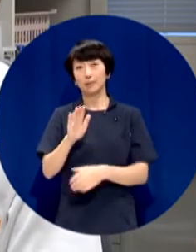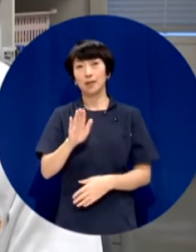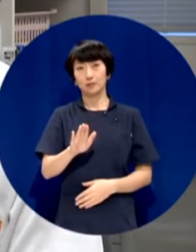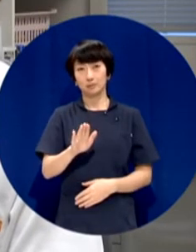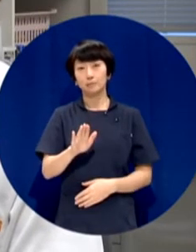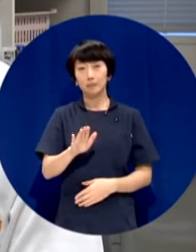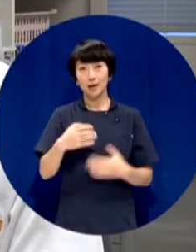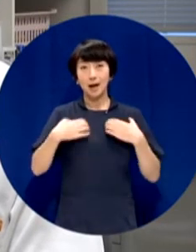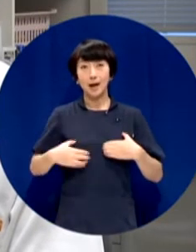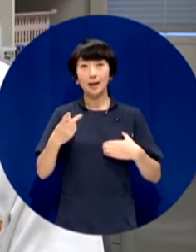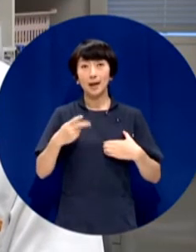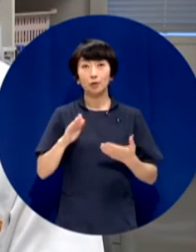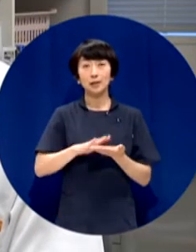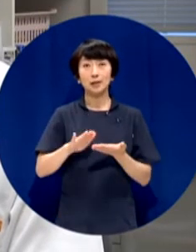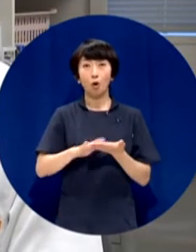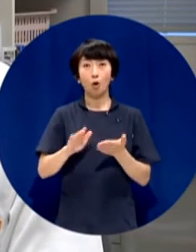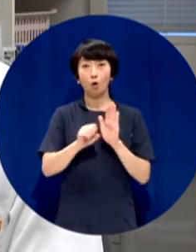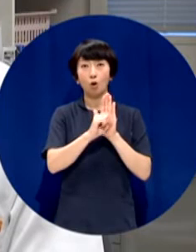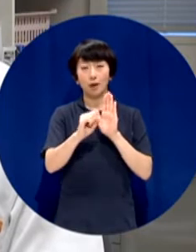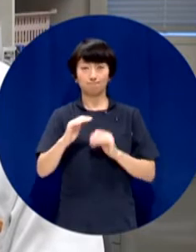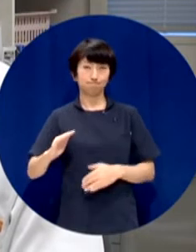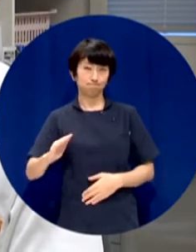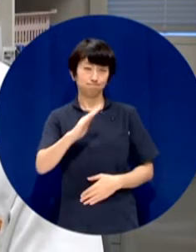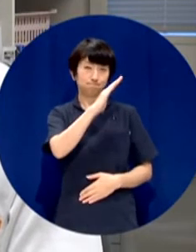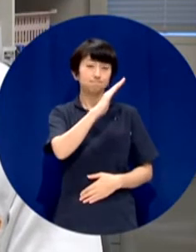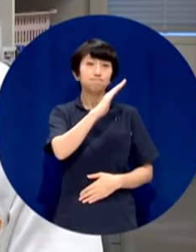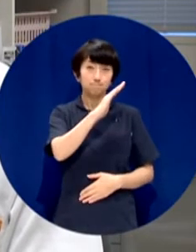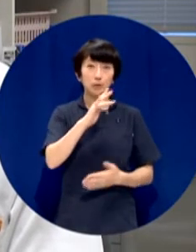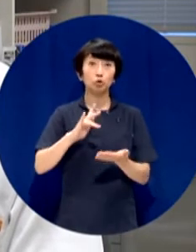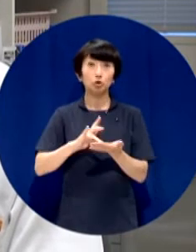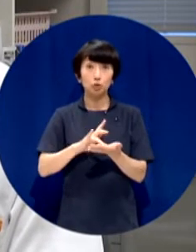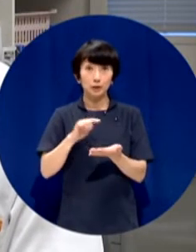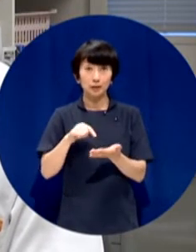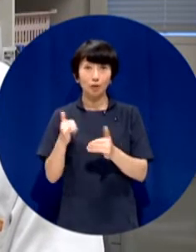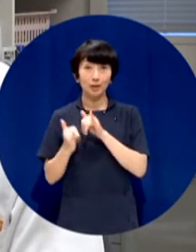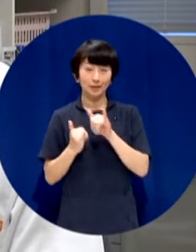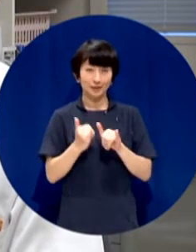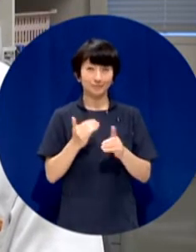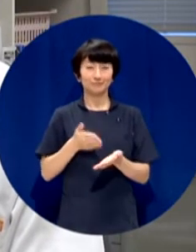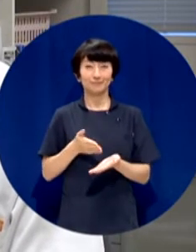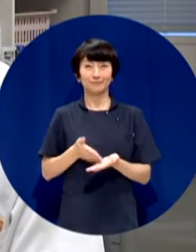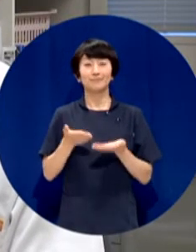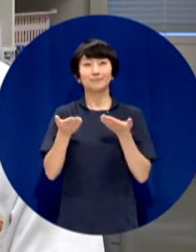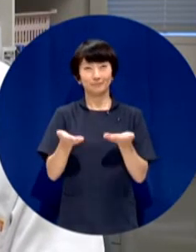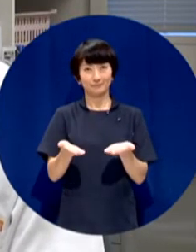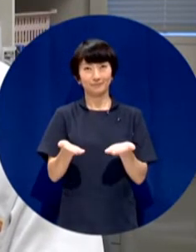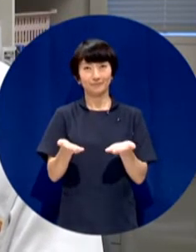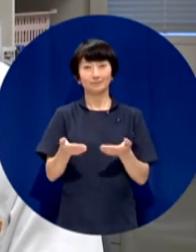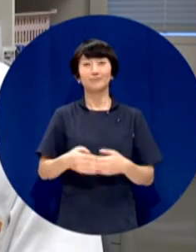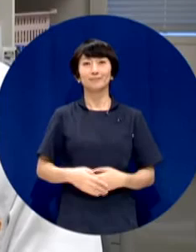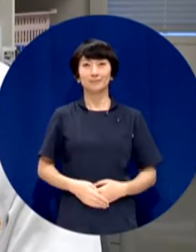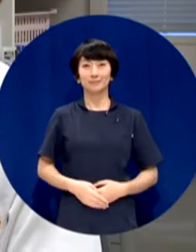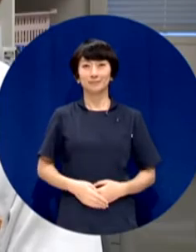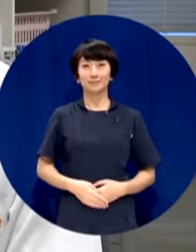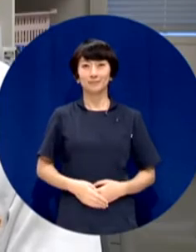その肺がんの治療成績が向上してきております。その歴史についてこれから簡単に説明させていただきます